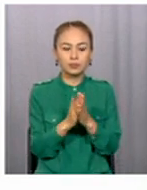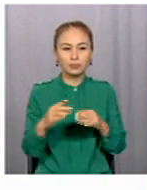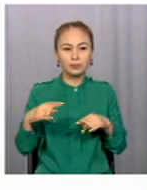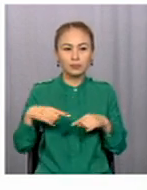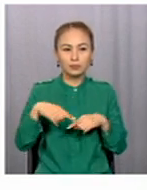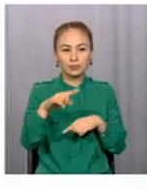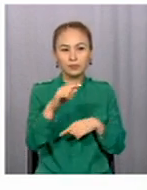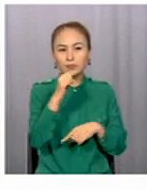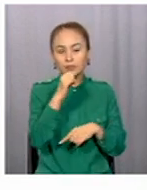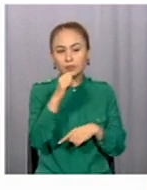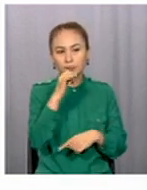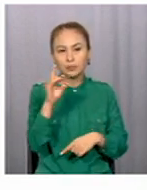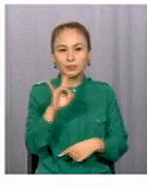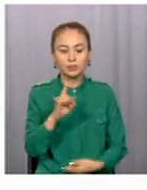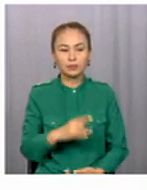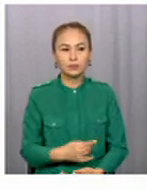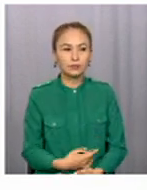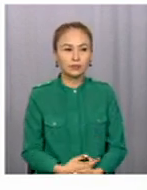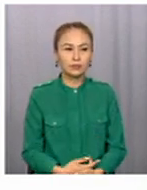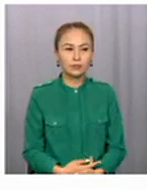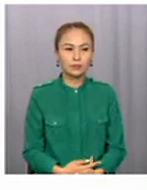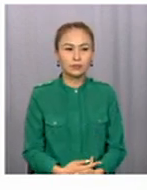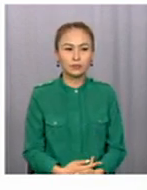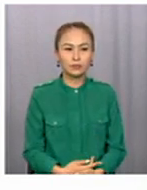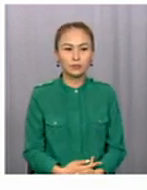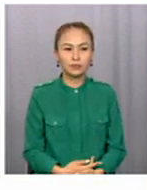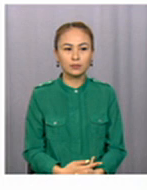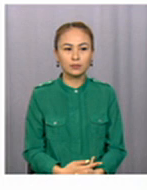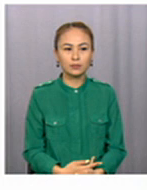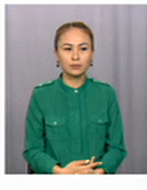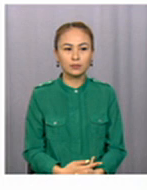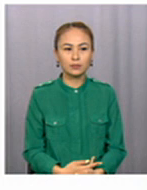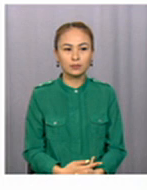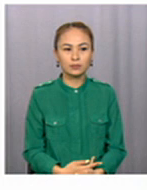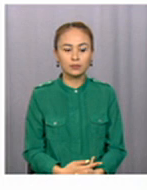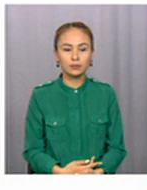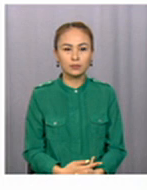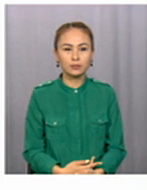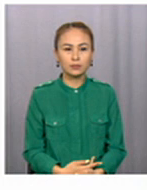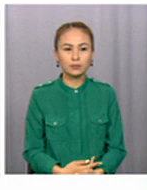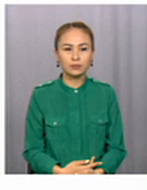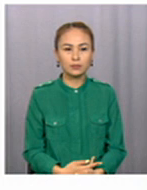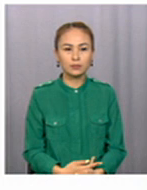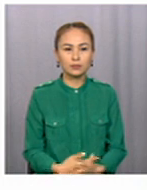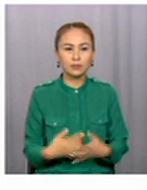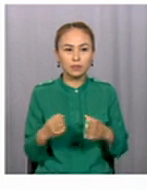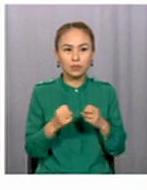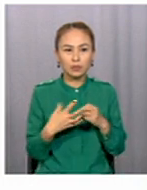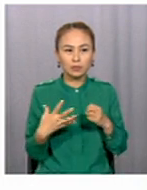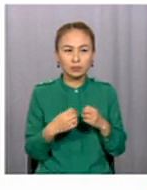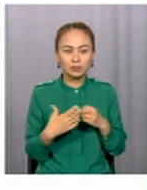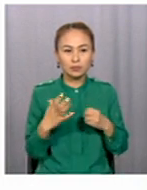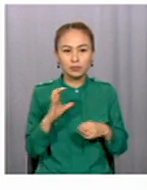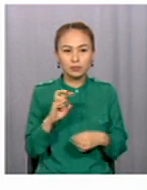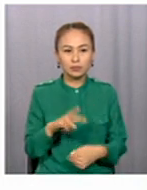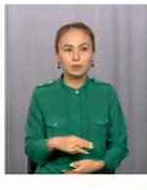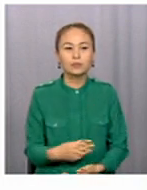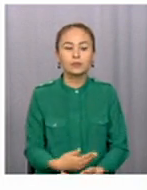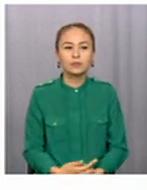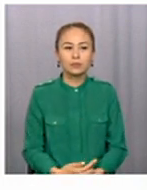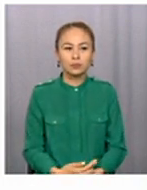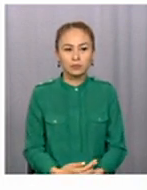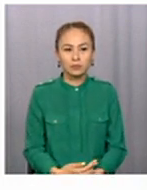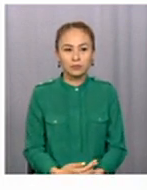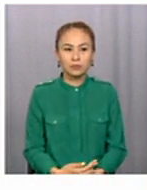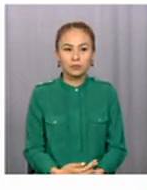анықтайық. Кітаптың ұзындығы неше сантиметрге тең? Дұрыс айтасындар, 15 сантиметрге тең.